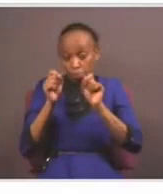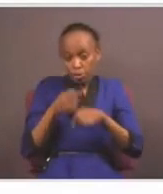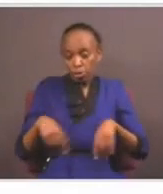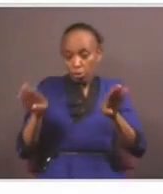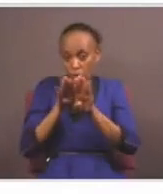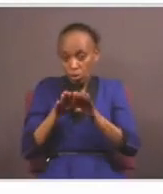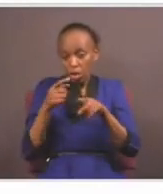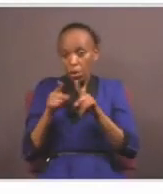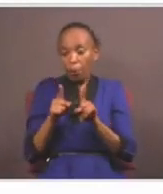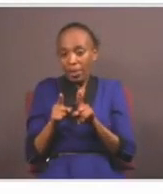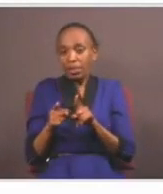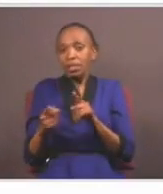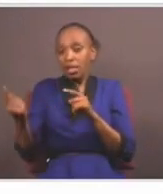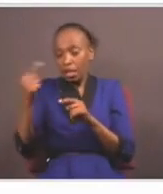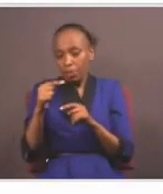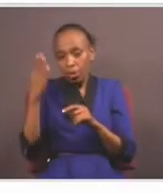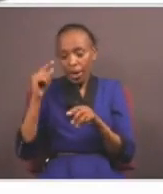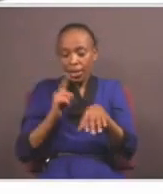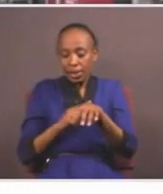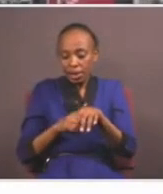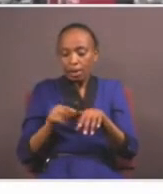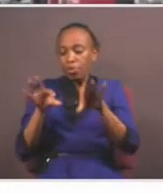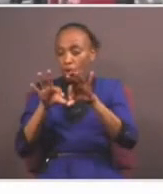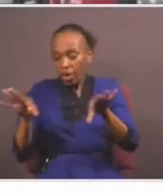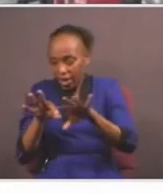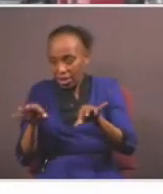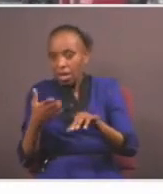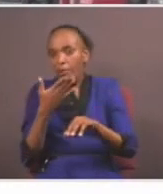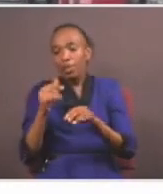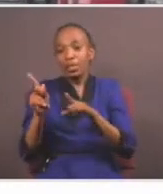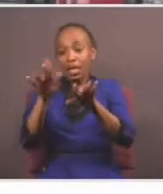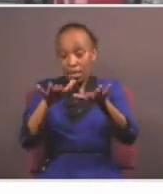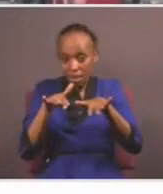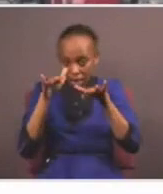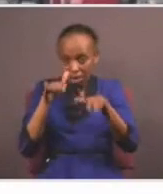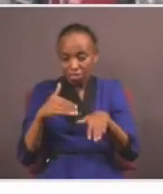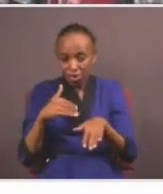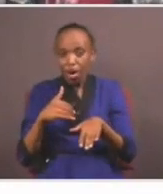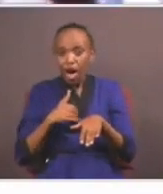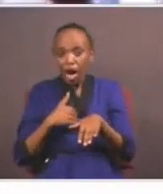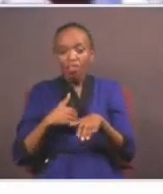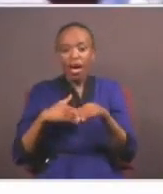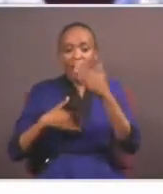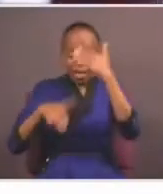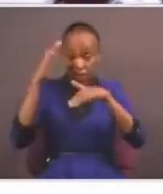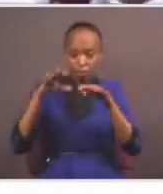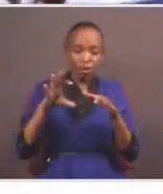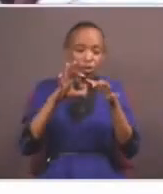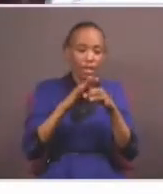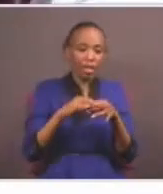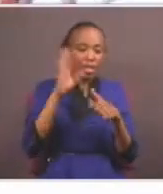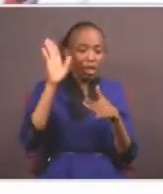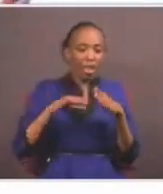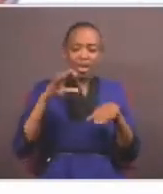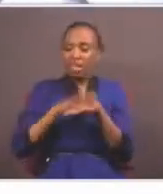bado ikawa inavuja. Sasa watu wakiconnect magesi wawe makini sana. Yaani mtu achukue fundi wa gesi wa kuconnect kuliko kuchukua tu